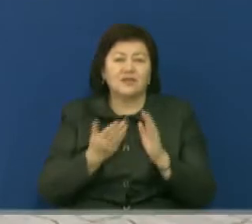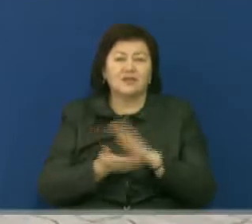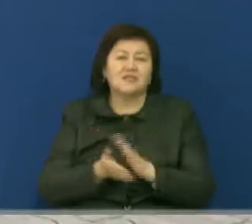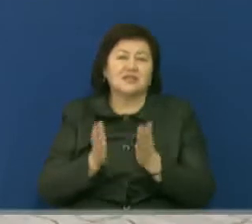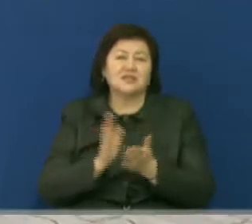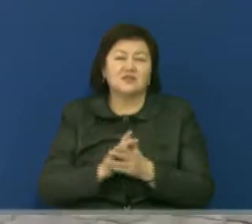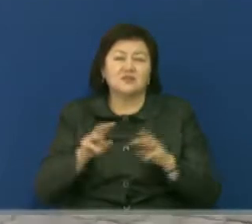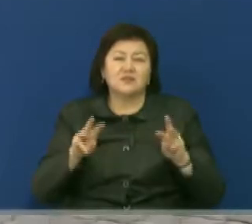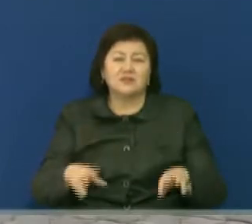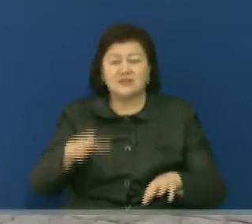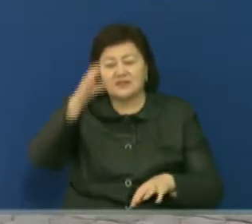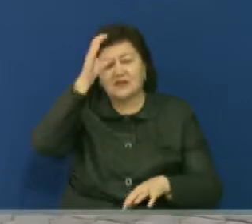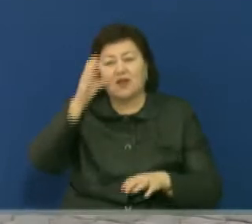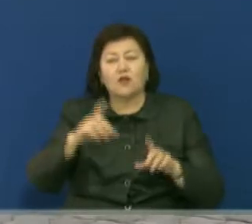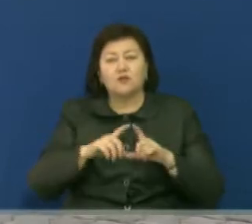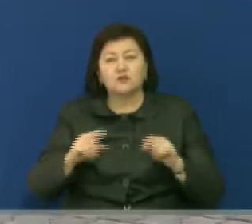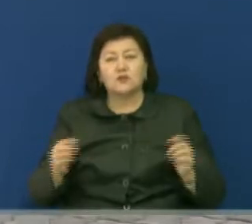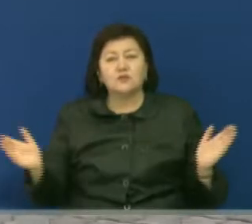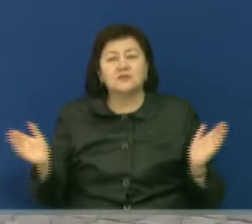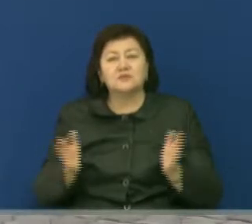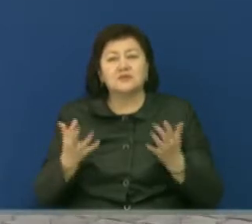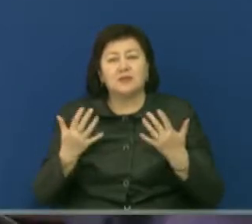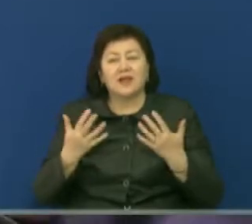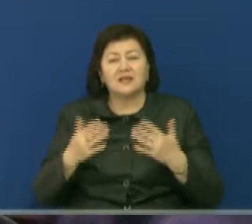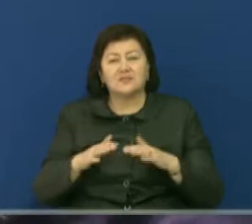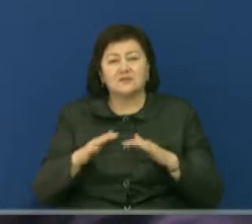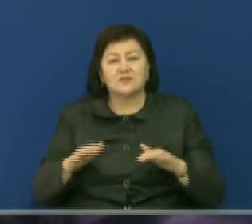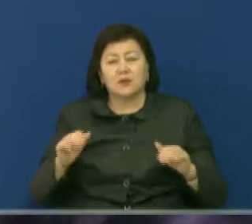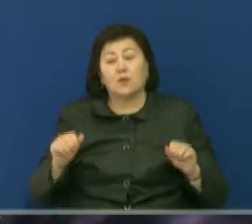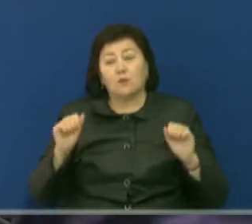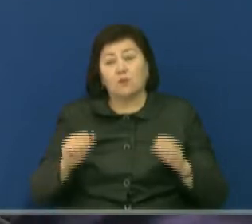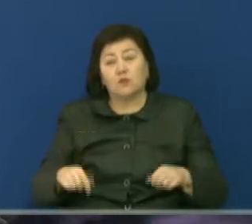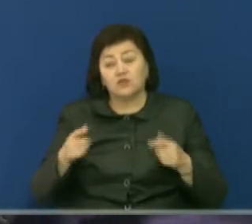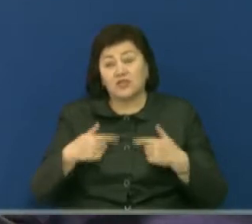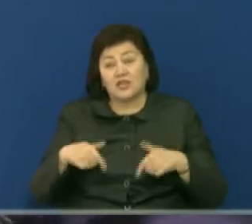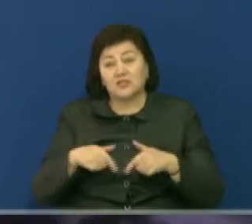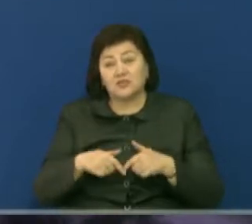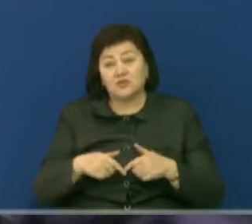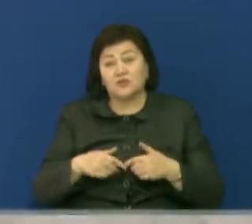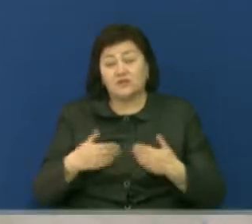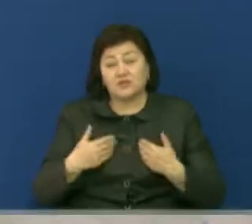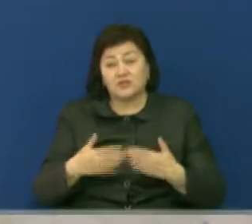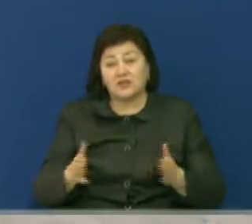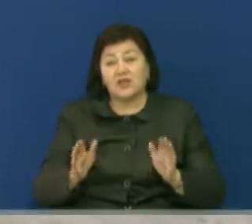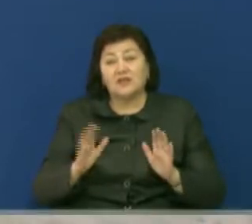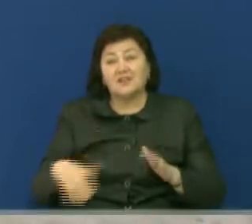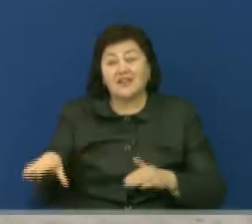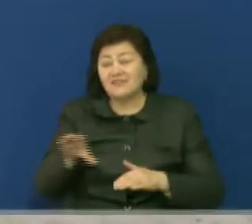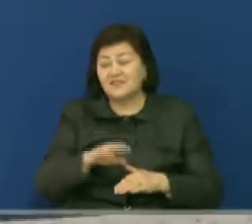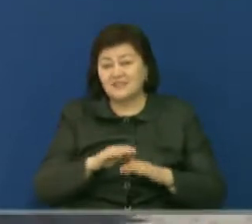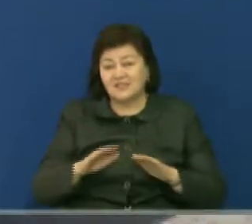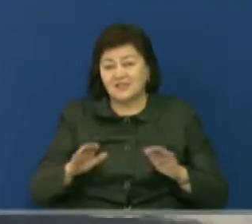здравоохранения. То есть школы с меньшим количеством учеников могут проводить мероприятия для всех классов. А если выпускных классов много,